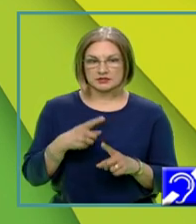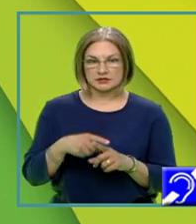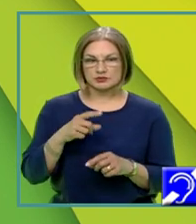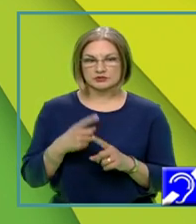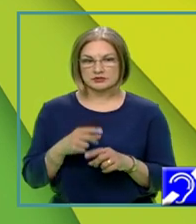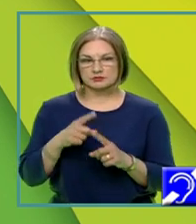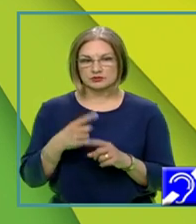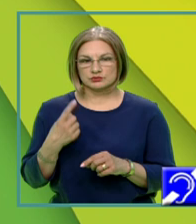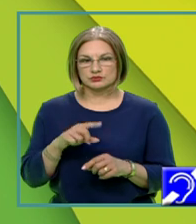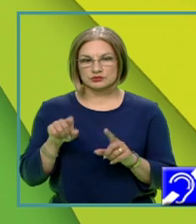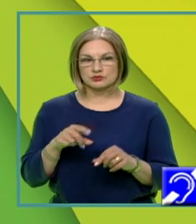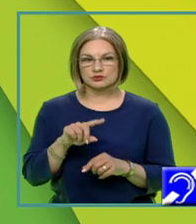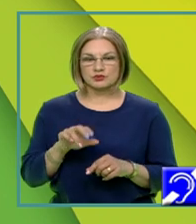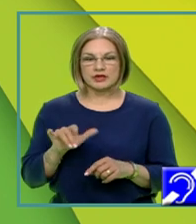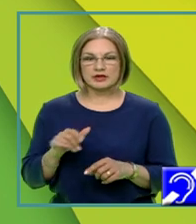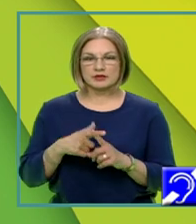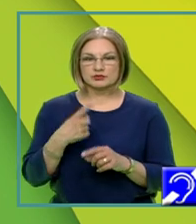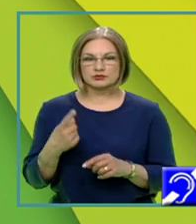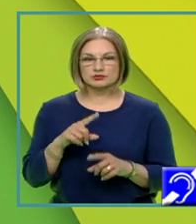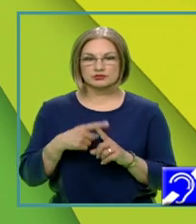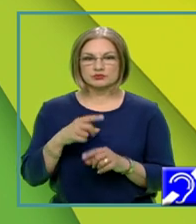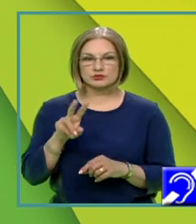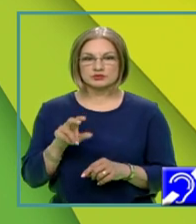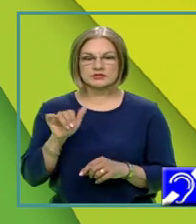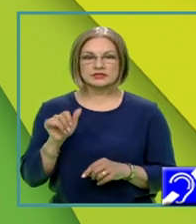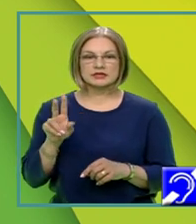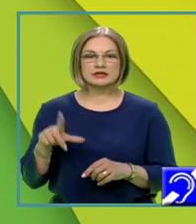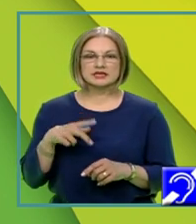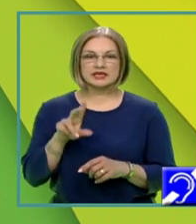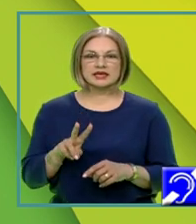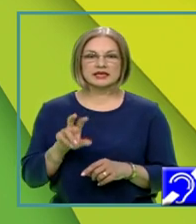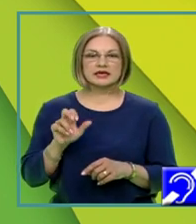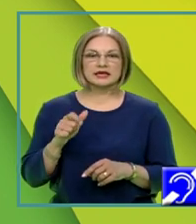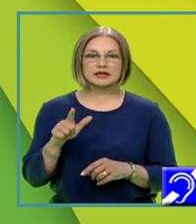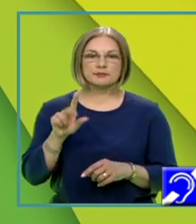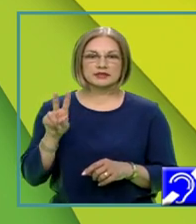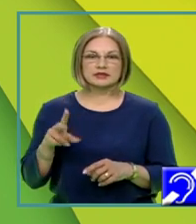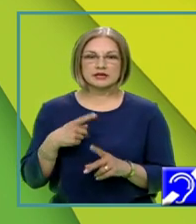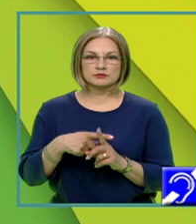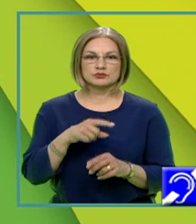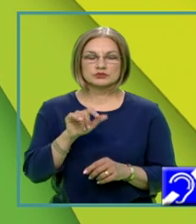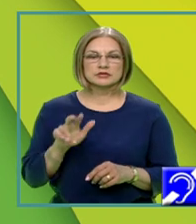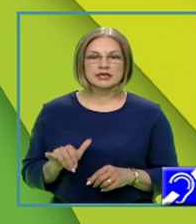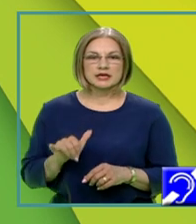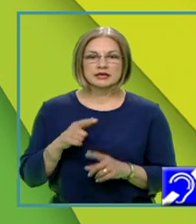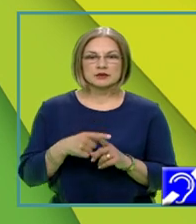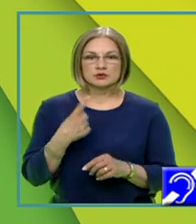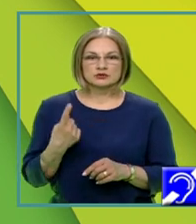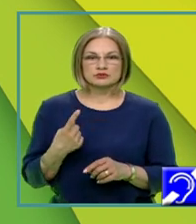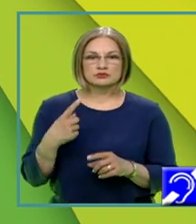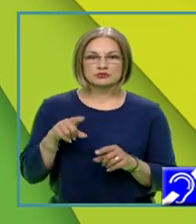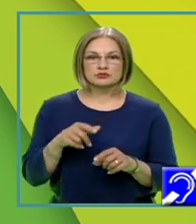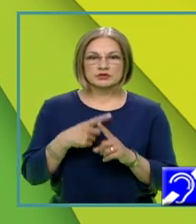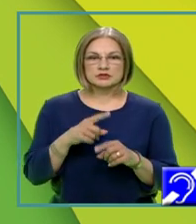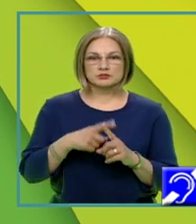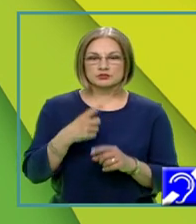plus 1 plus e greu pătrat va fi egal cu lichide pătrat plus y plus 1 pe lângă x plus 1 plus x